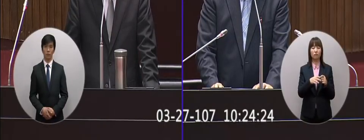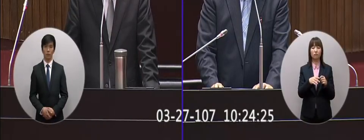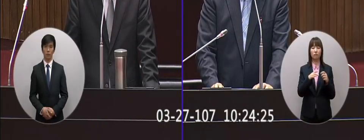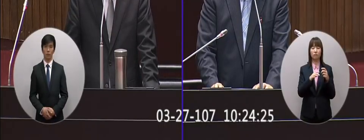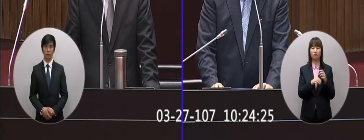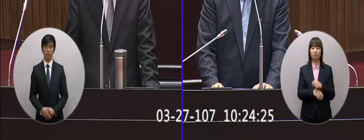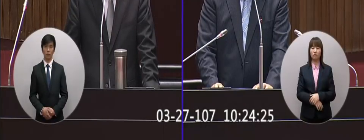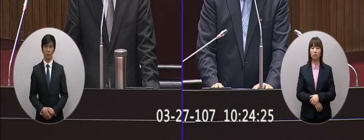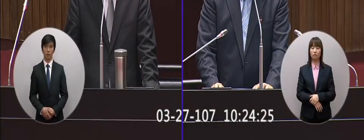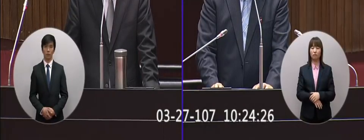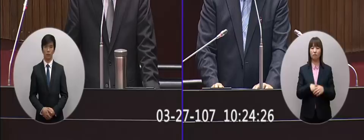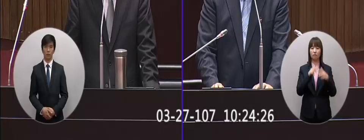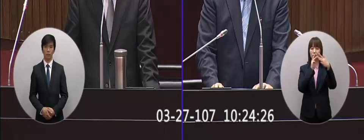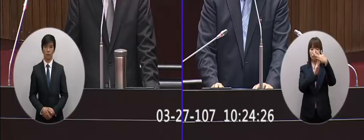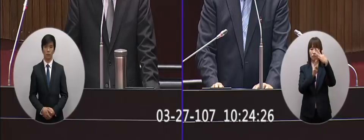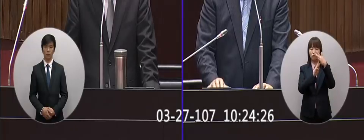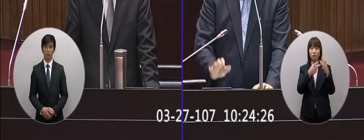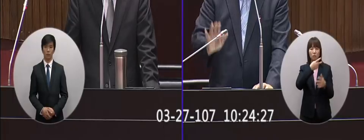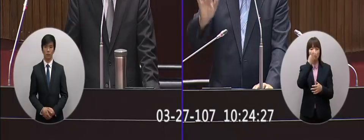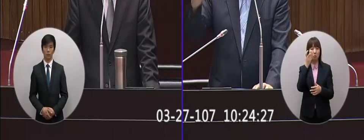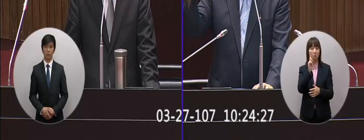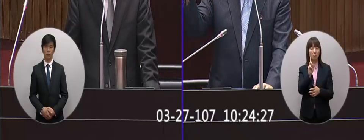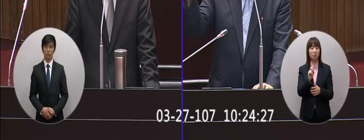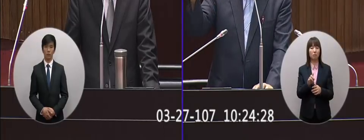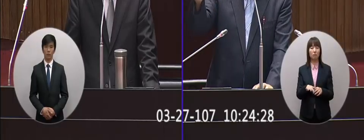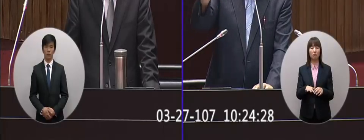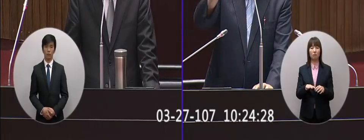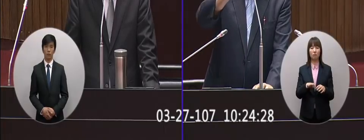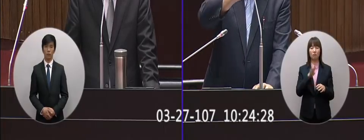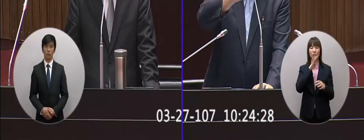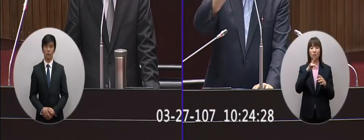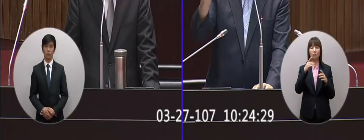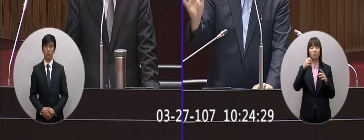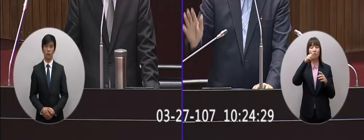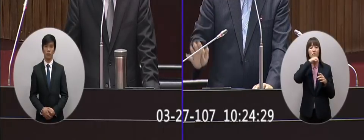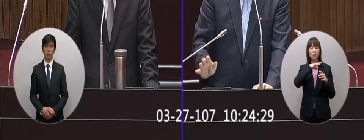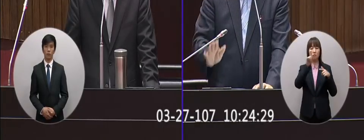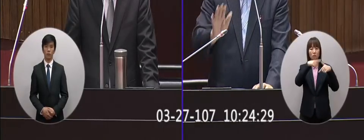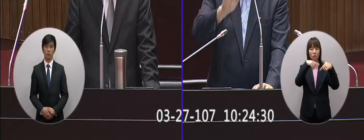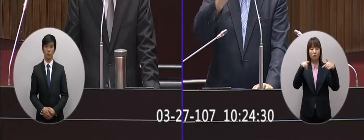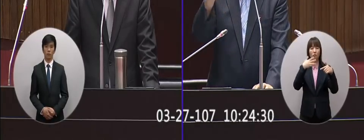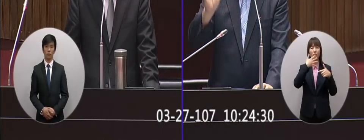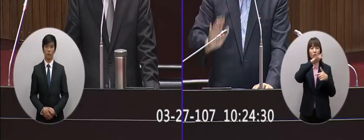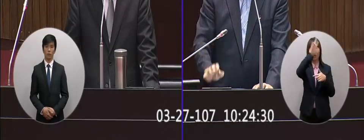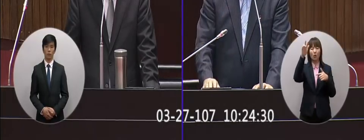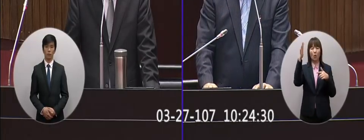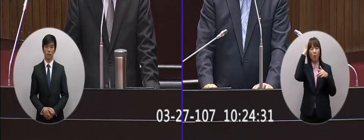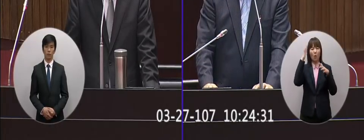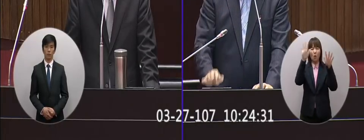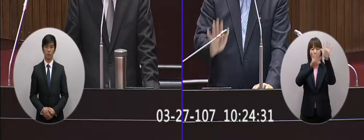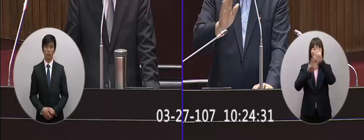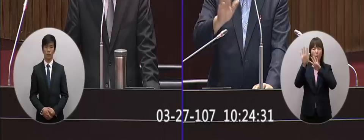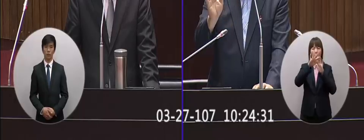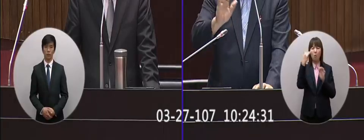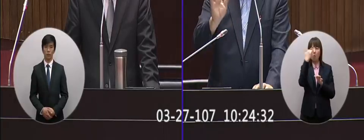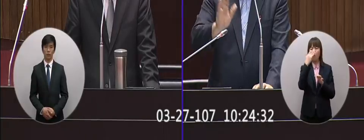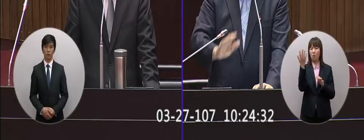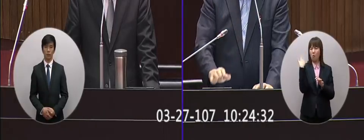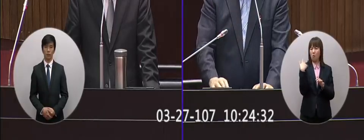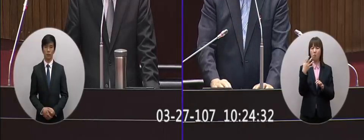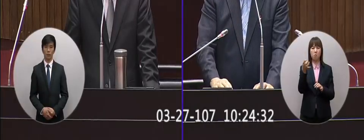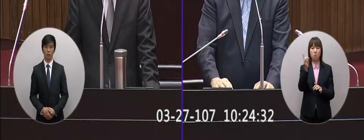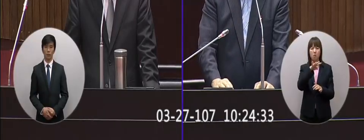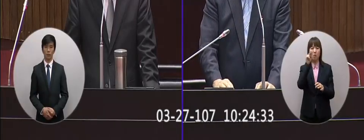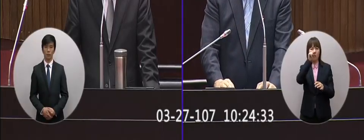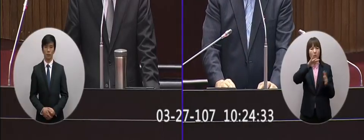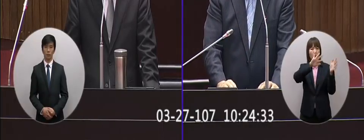这个三高的时候，发现整个彰化地区的天空都雾蒙蒙的，过去不